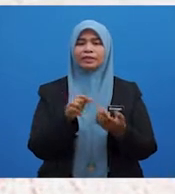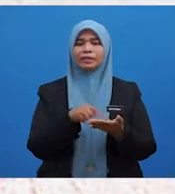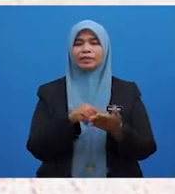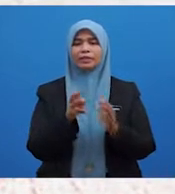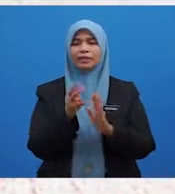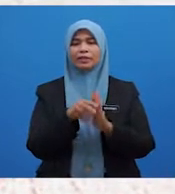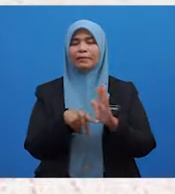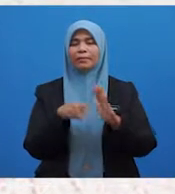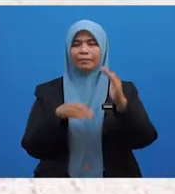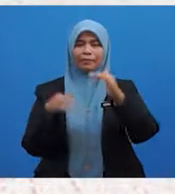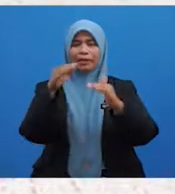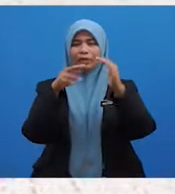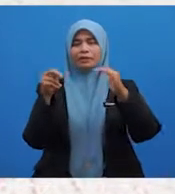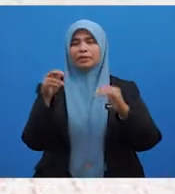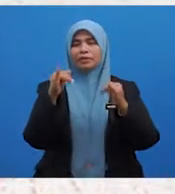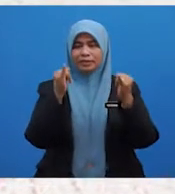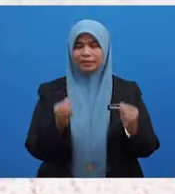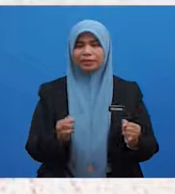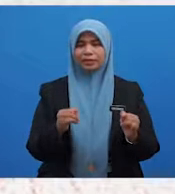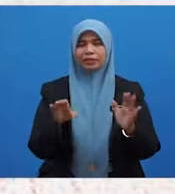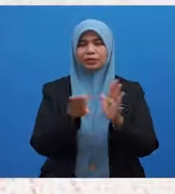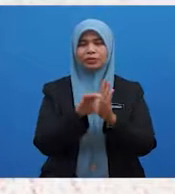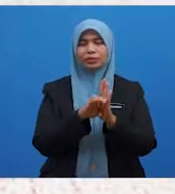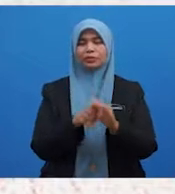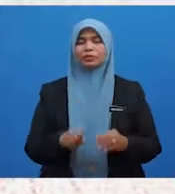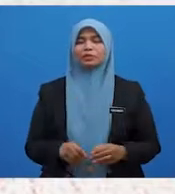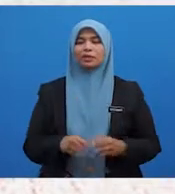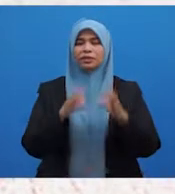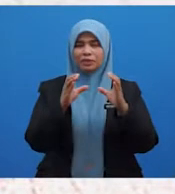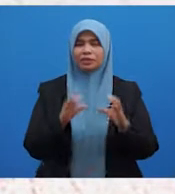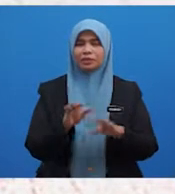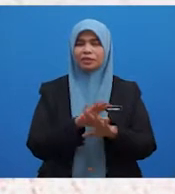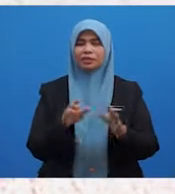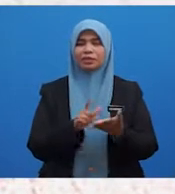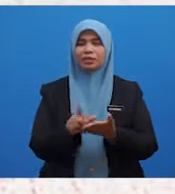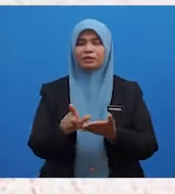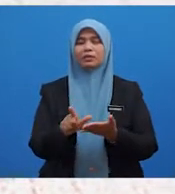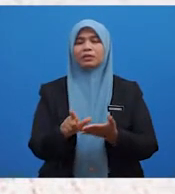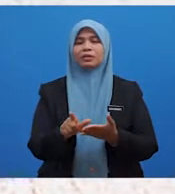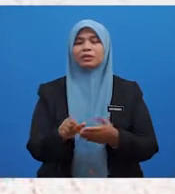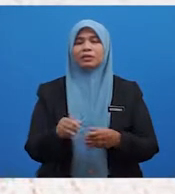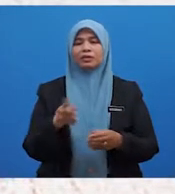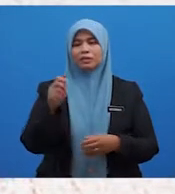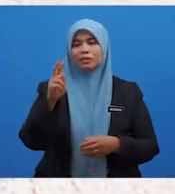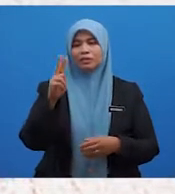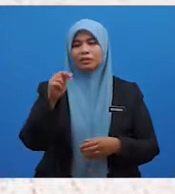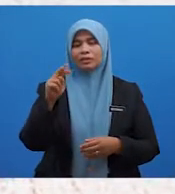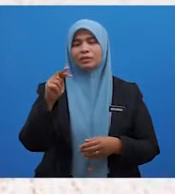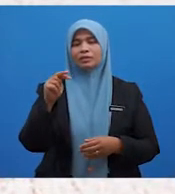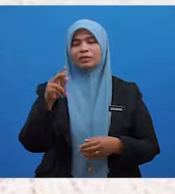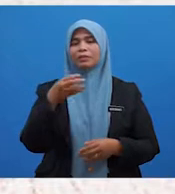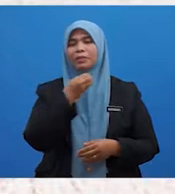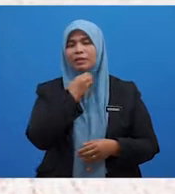pembangunan insan. Contoh, secara tidak langsung, Tun Perak